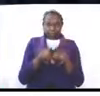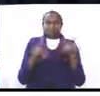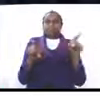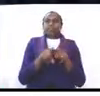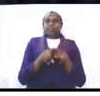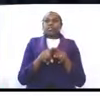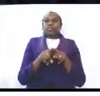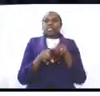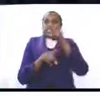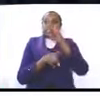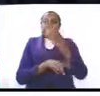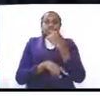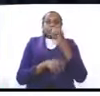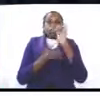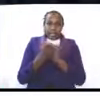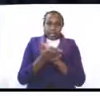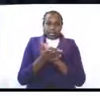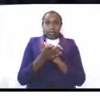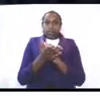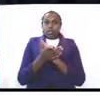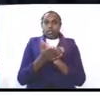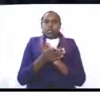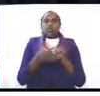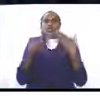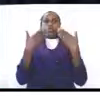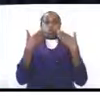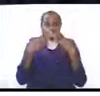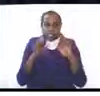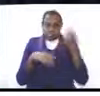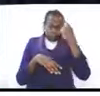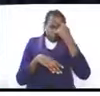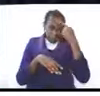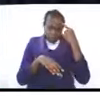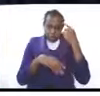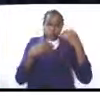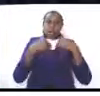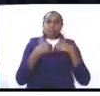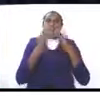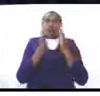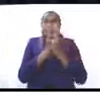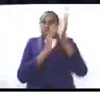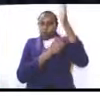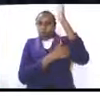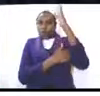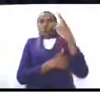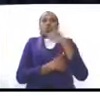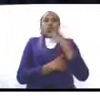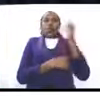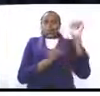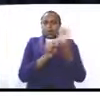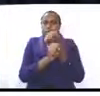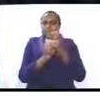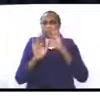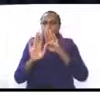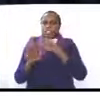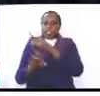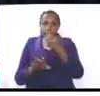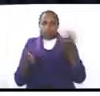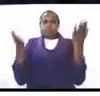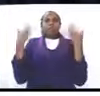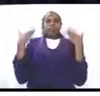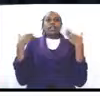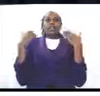mingi, unahimizwa uweze kuyamaliza, sababu uko na Mungu ambaye hata kuacha milele. Na